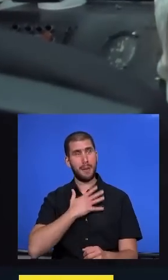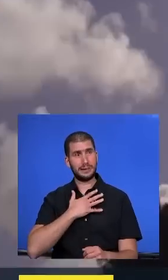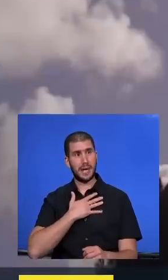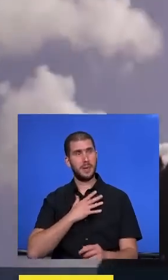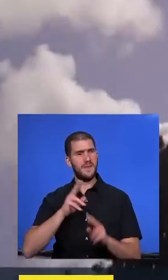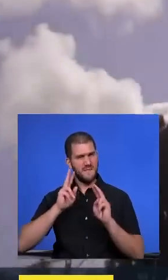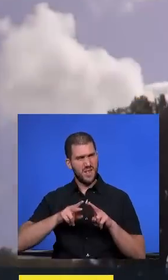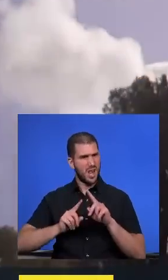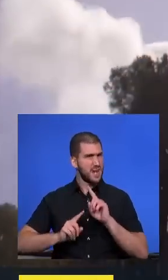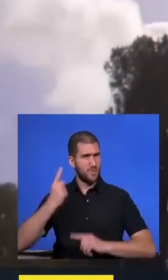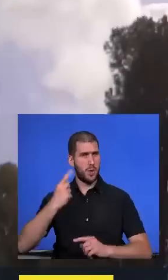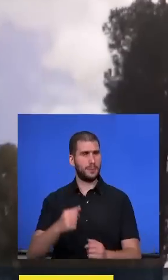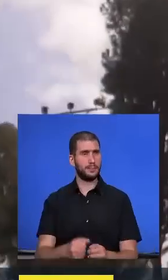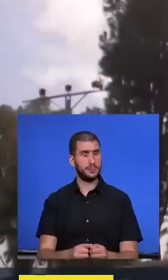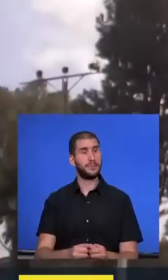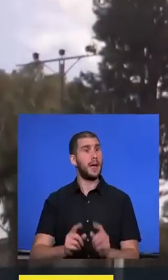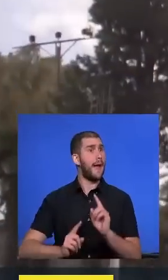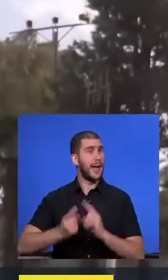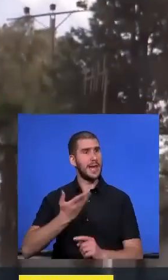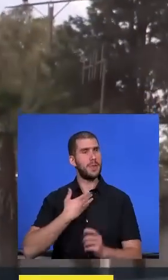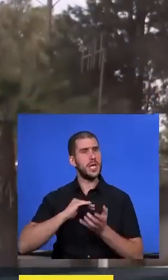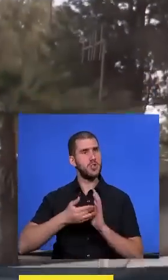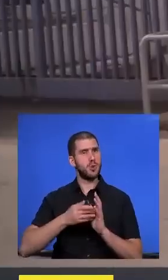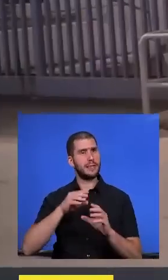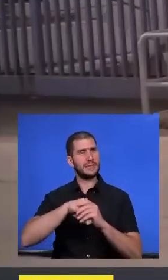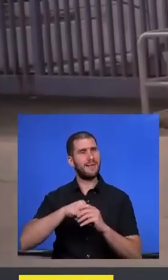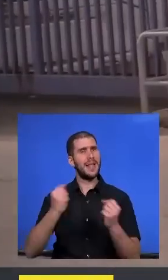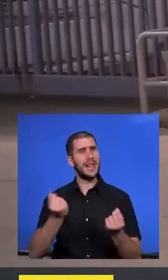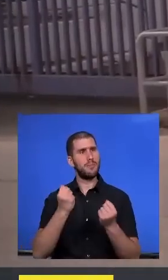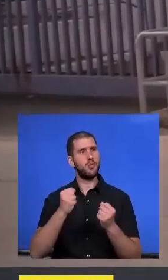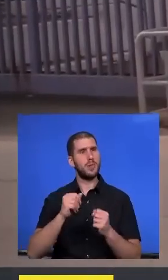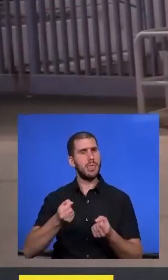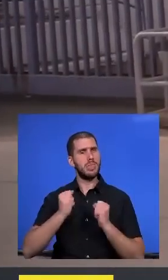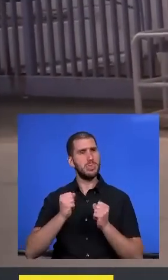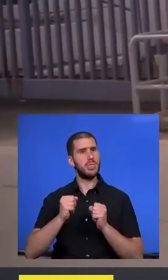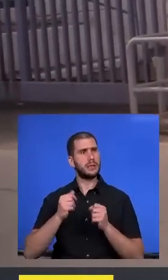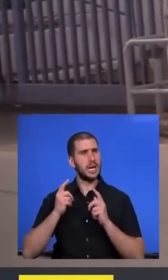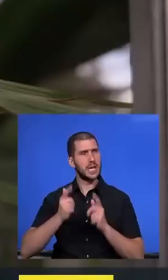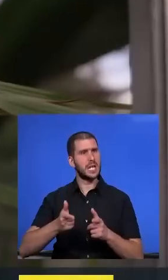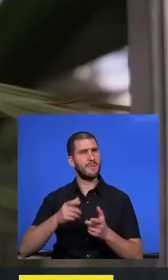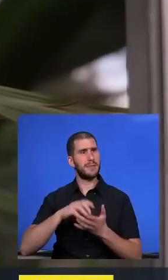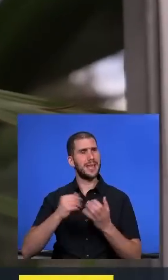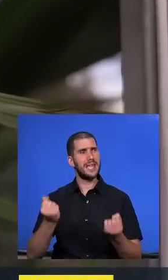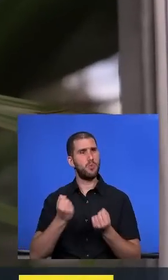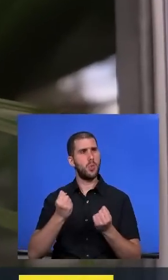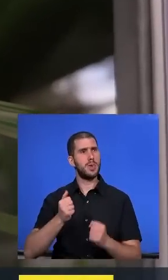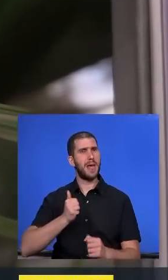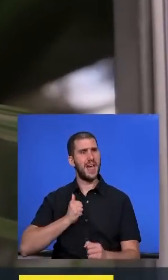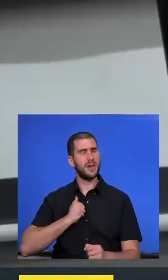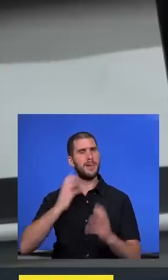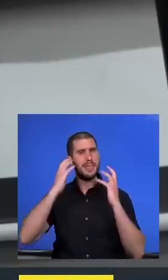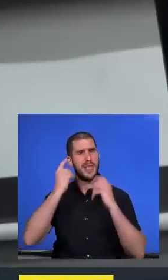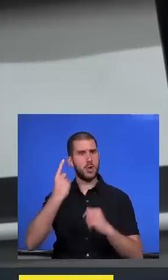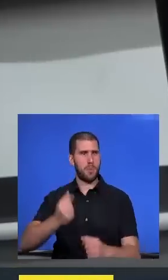מאוד גבוה. באופן חריג קיבלנו אישור להצטרף לאימון של טייסי קרב במתקן האימונים של חיל האוויר בתל